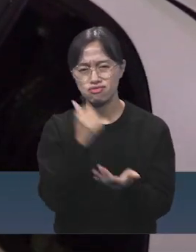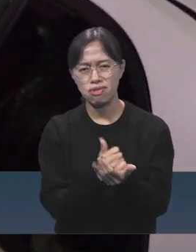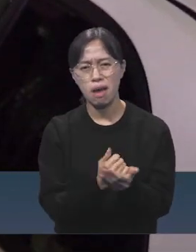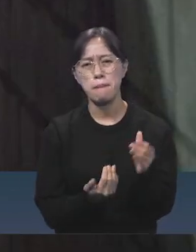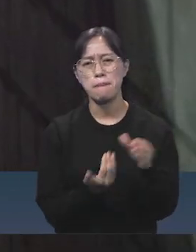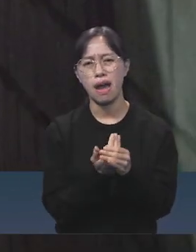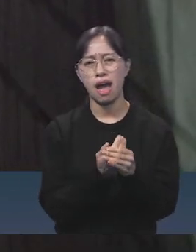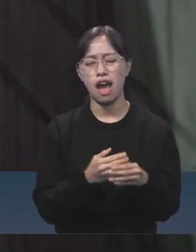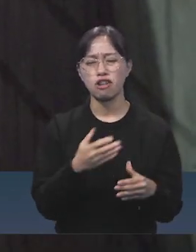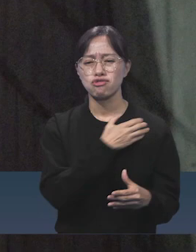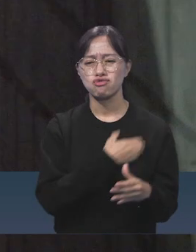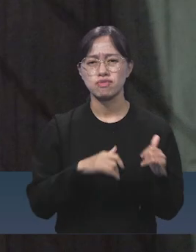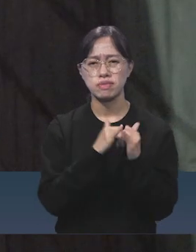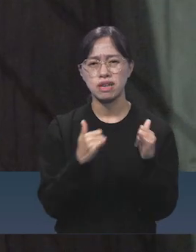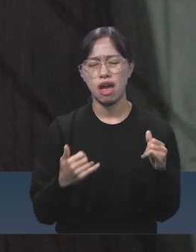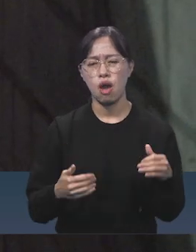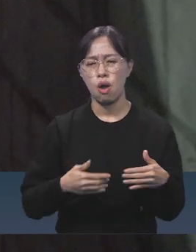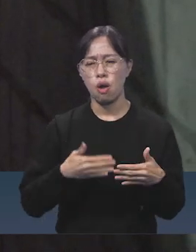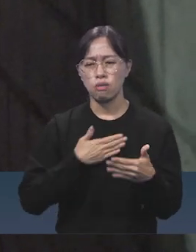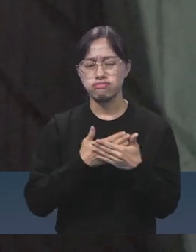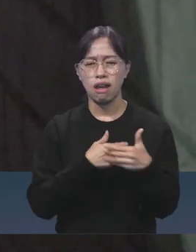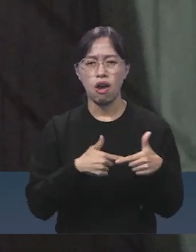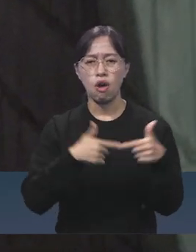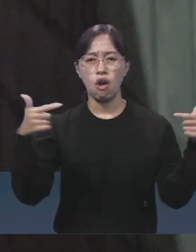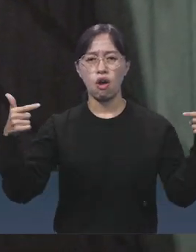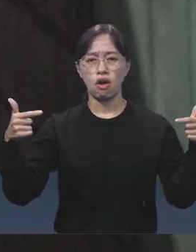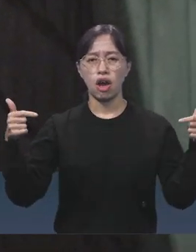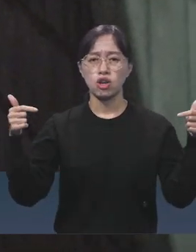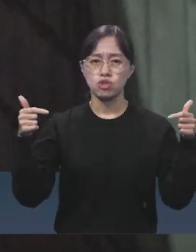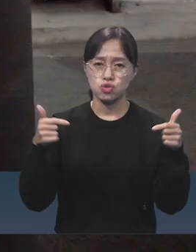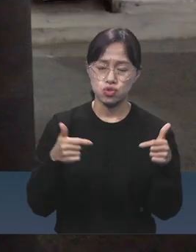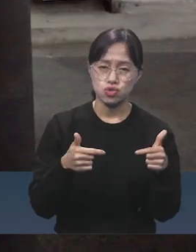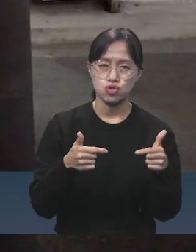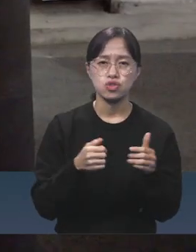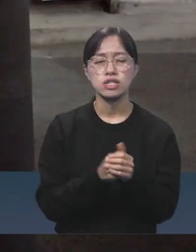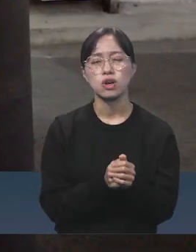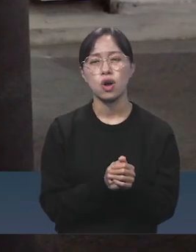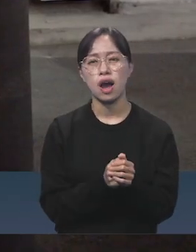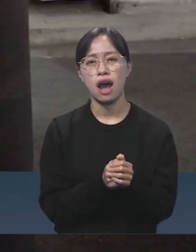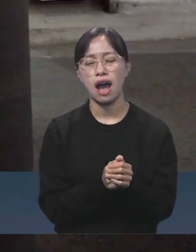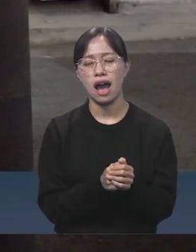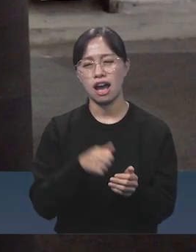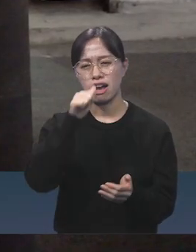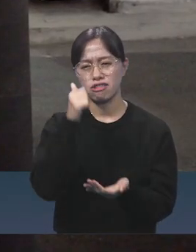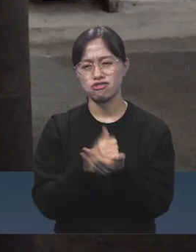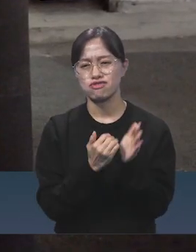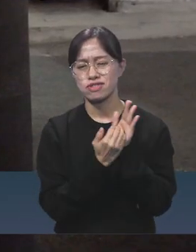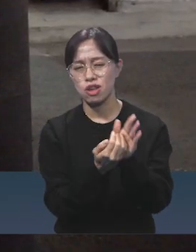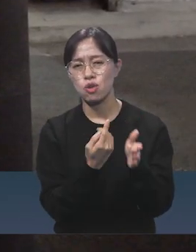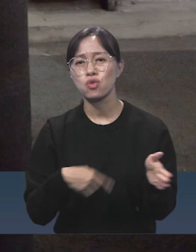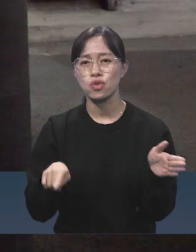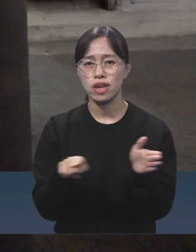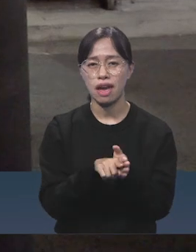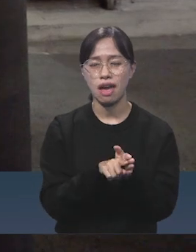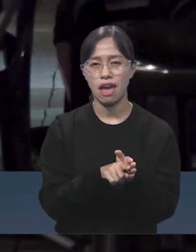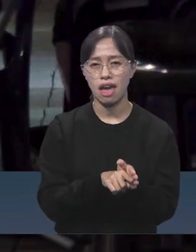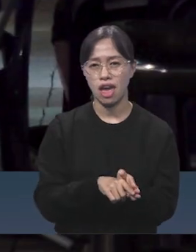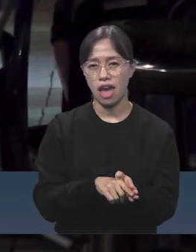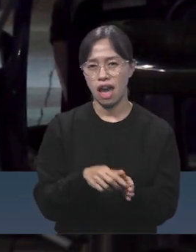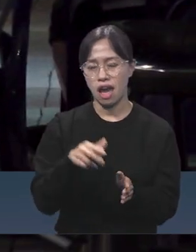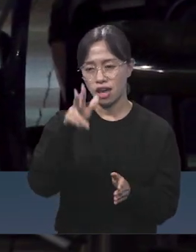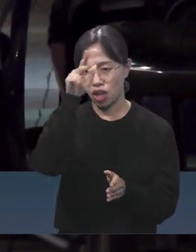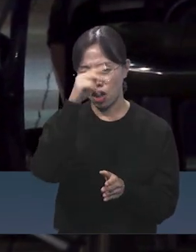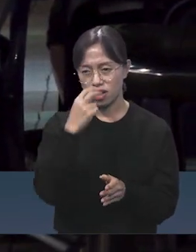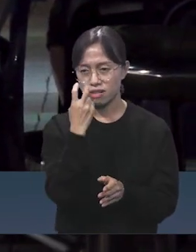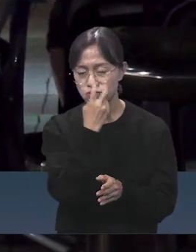범죄와 모방 범죄가 발생해 구민 불안감이 증가함에 따라 구민 불안을 해소하고 강력 범죄를 예방하기 위해